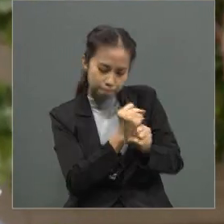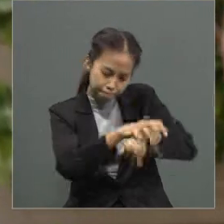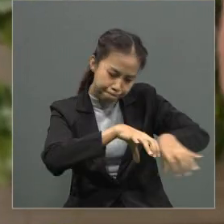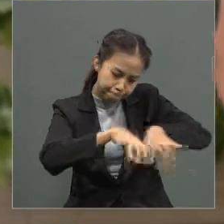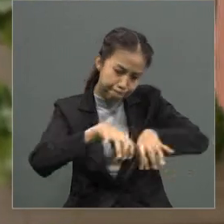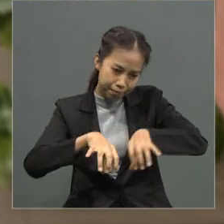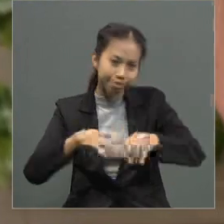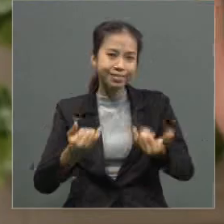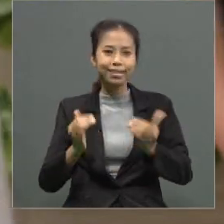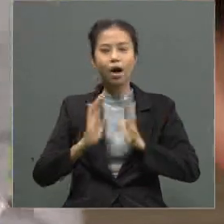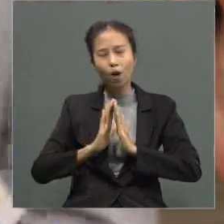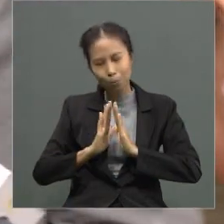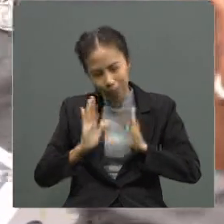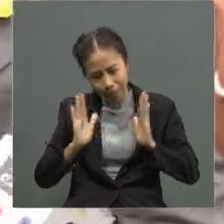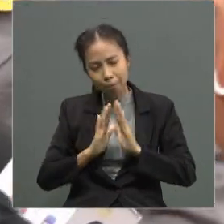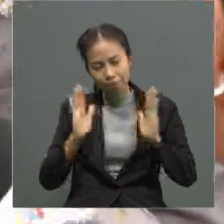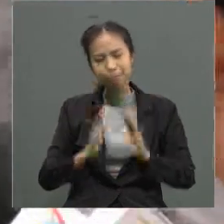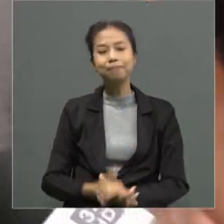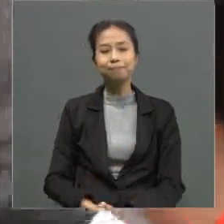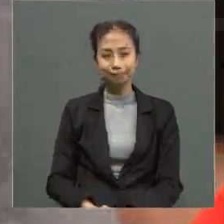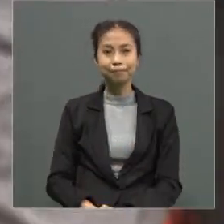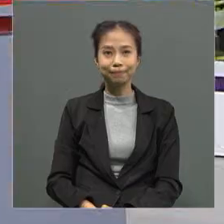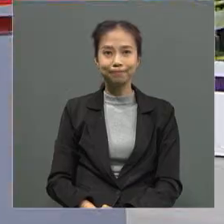นะครับครับขอบคุณมากครับครับครับ y